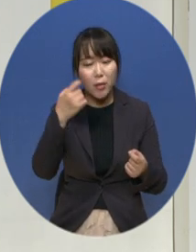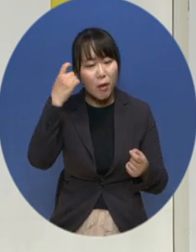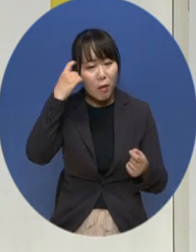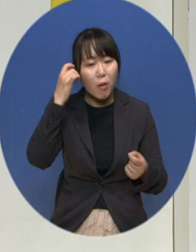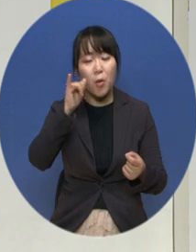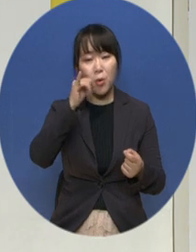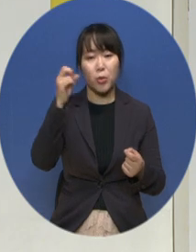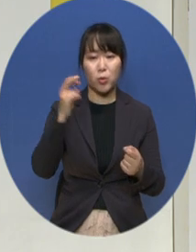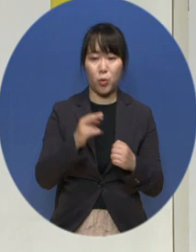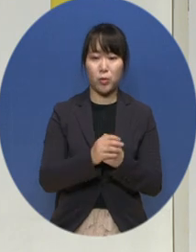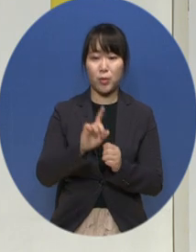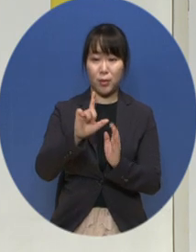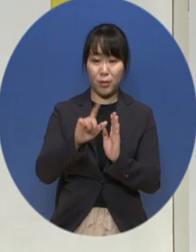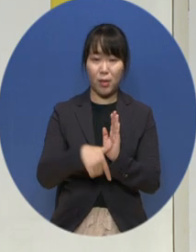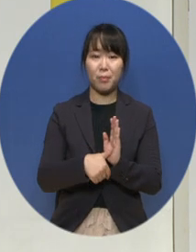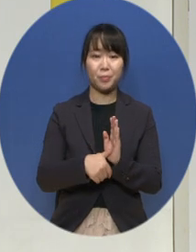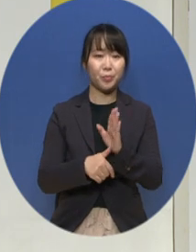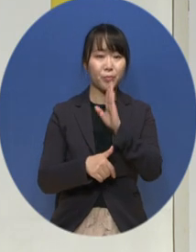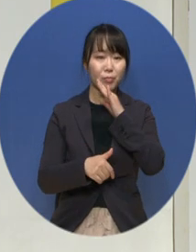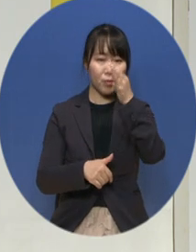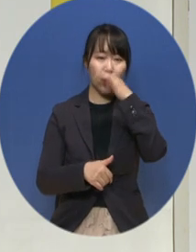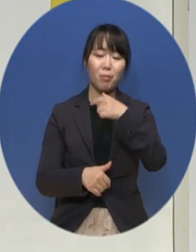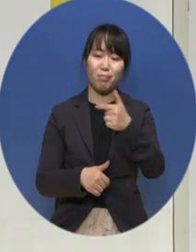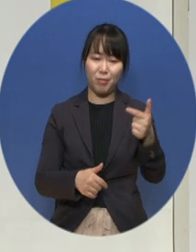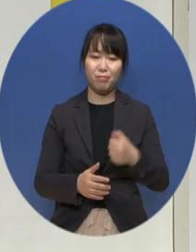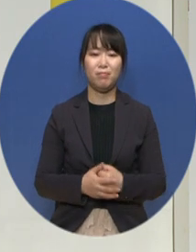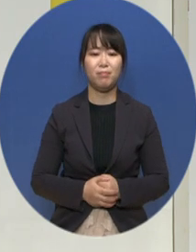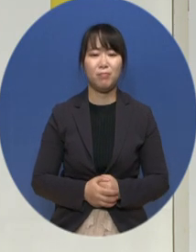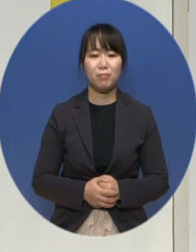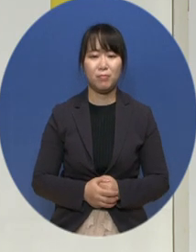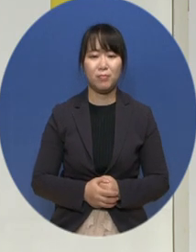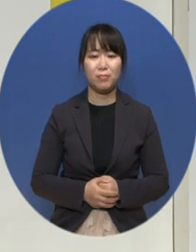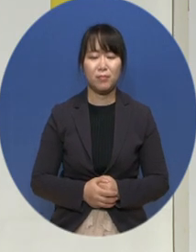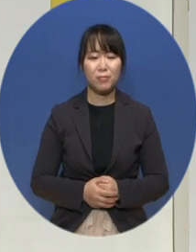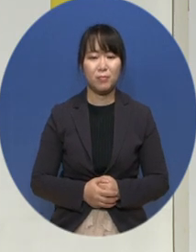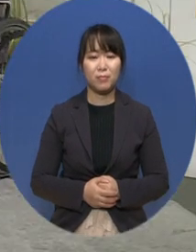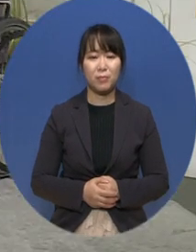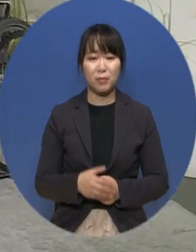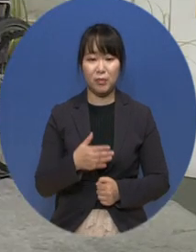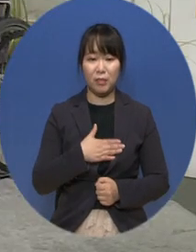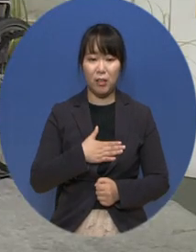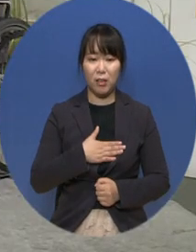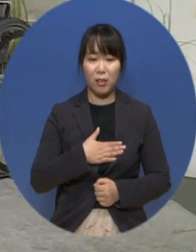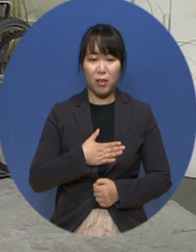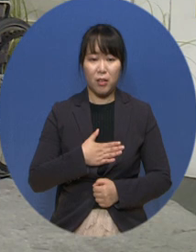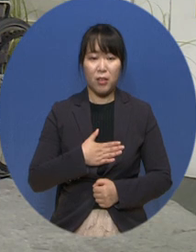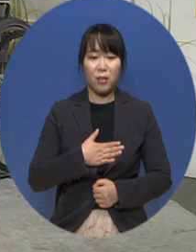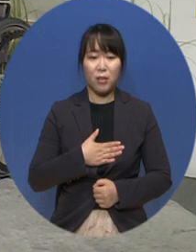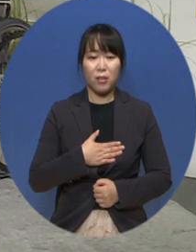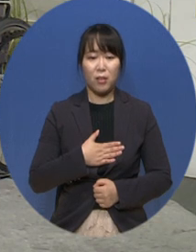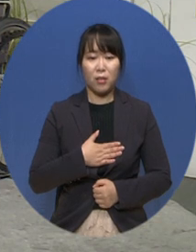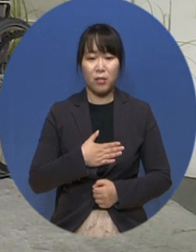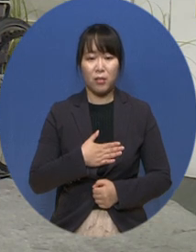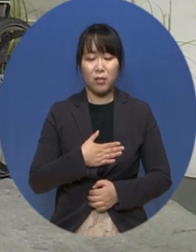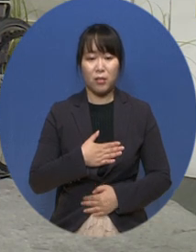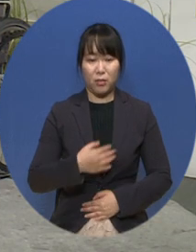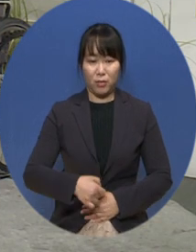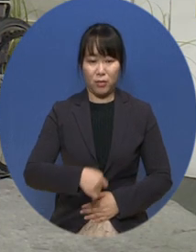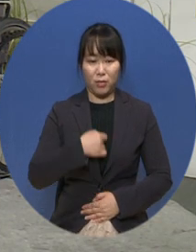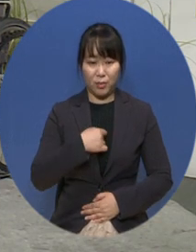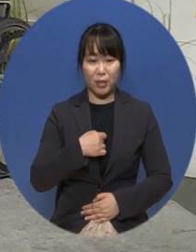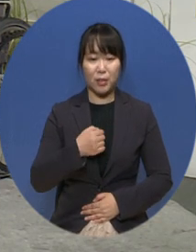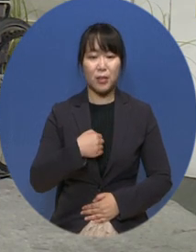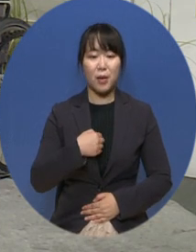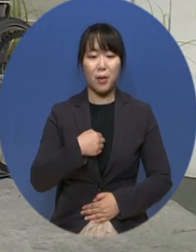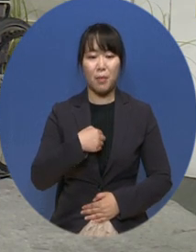지금도 그때가 굉장히 보람이 있습니다 아 그러셨군요 예 제가 그 사실은 좀 표로 사태